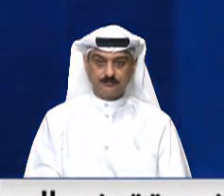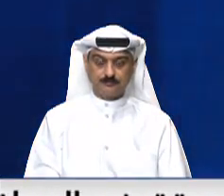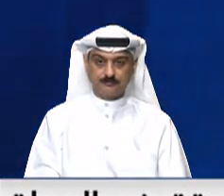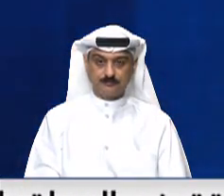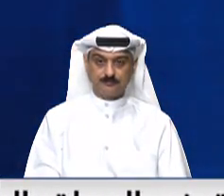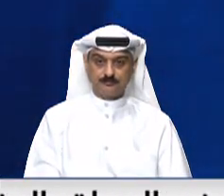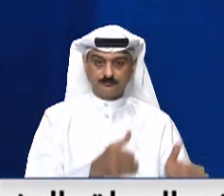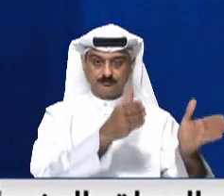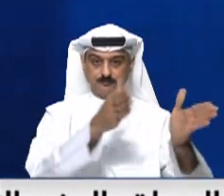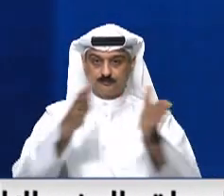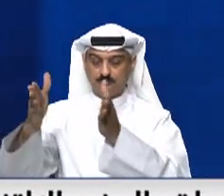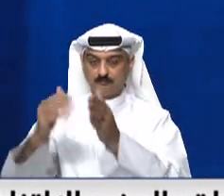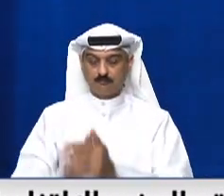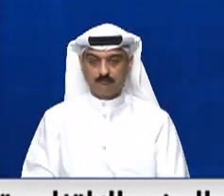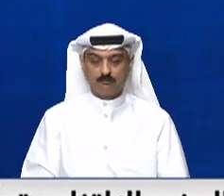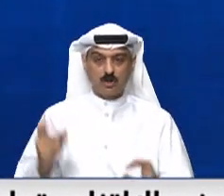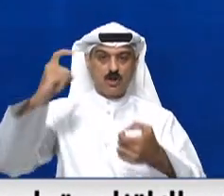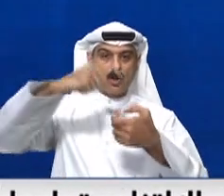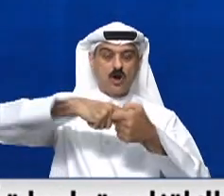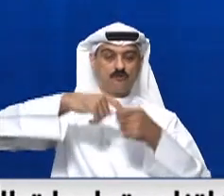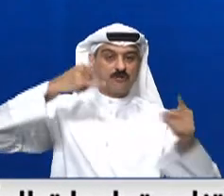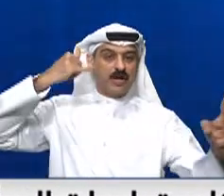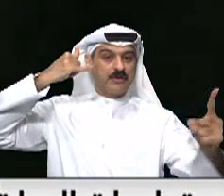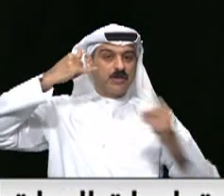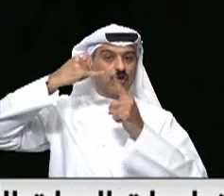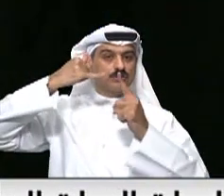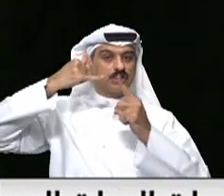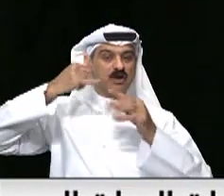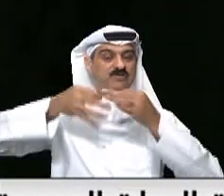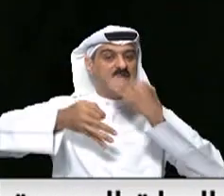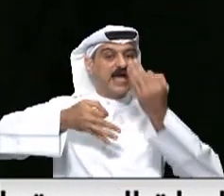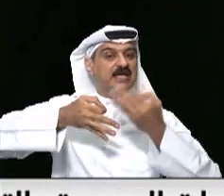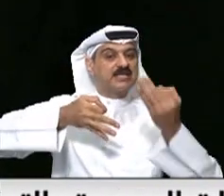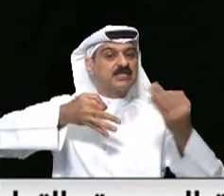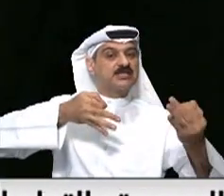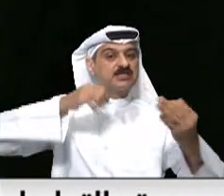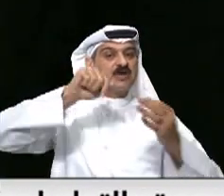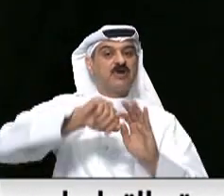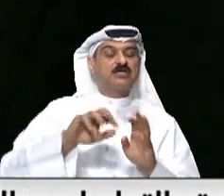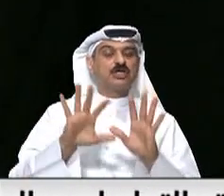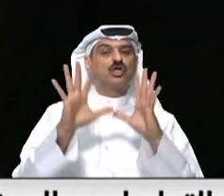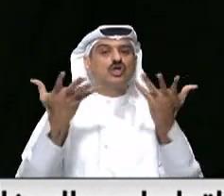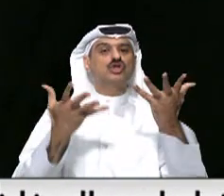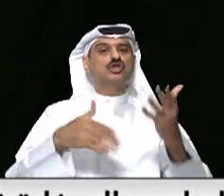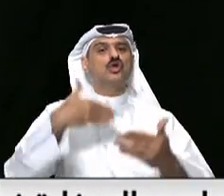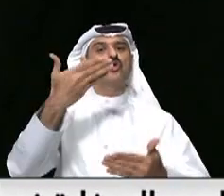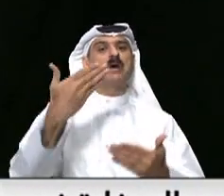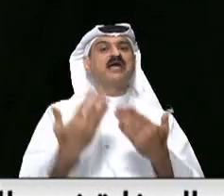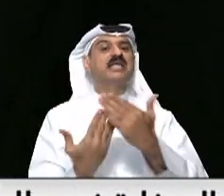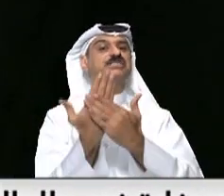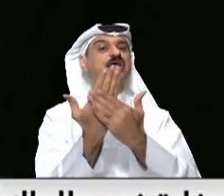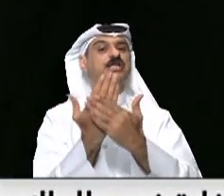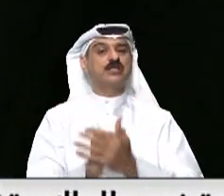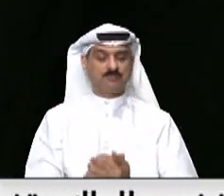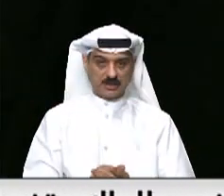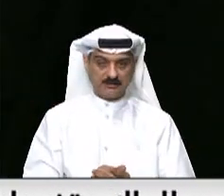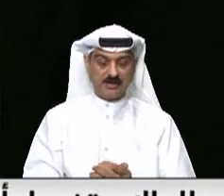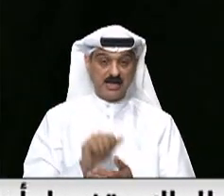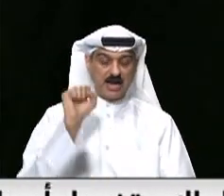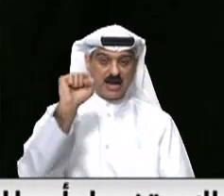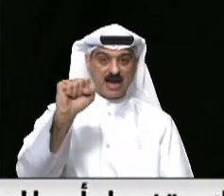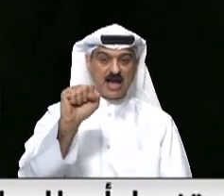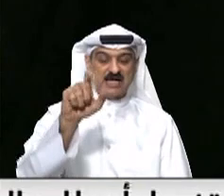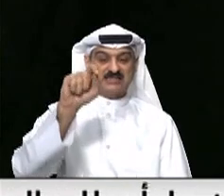وتبقى معنا من موسكو ثريا الفرة للتسليط المزيد من الضوء حول آخر المستجدات فيما يخص